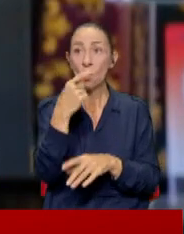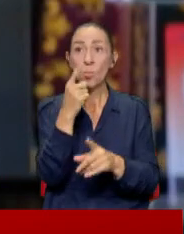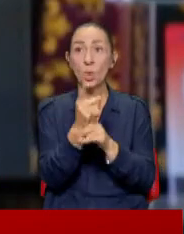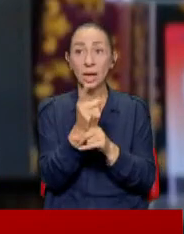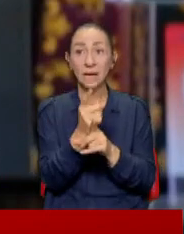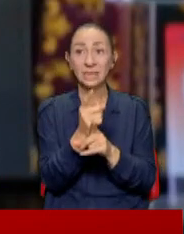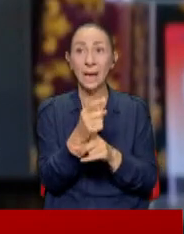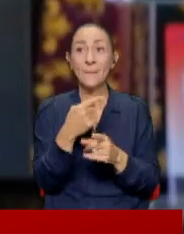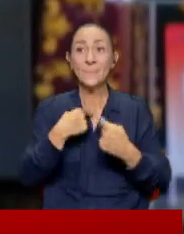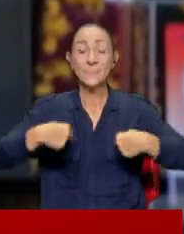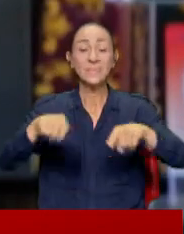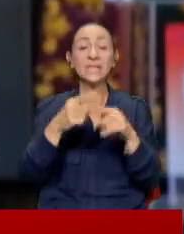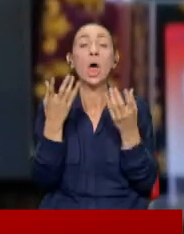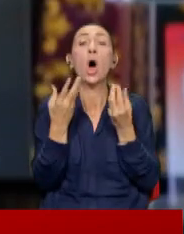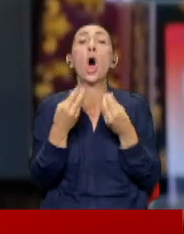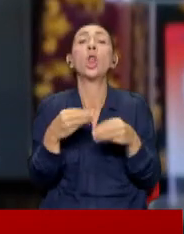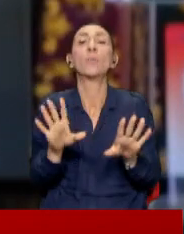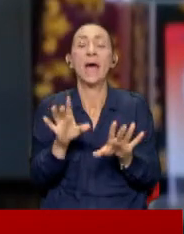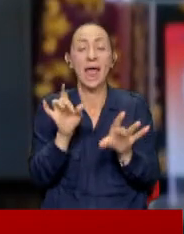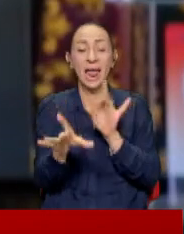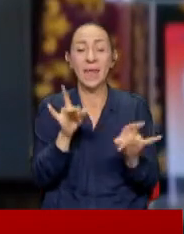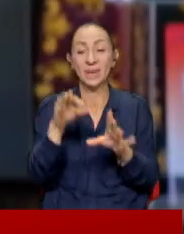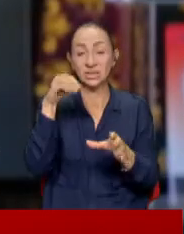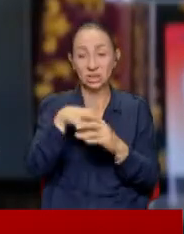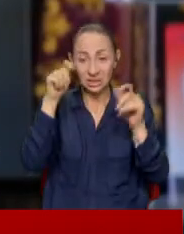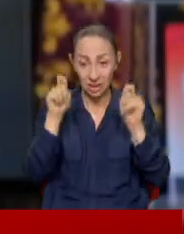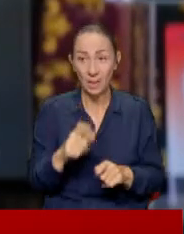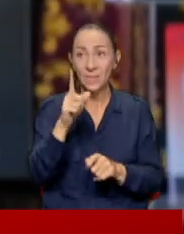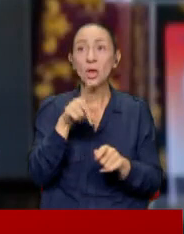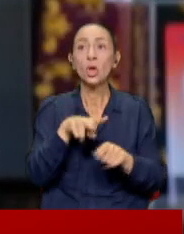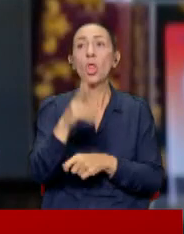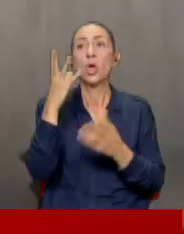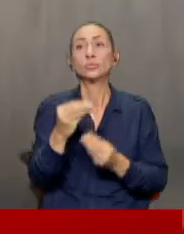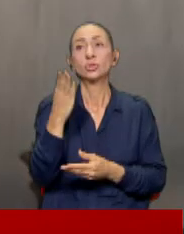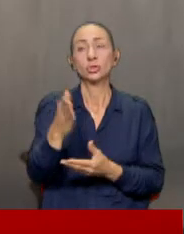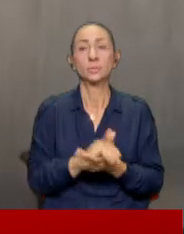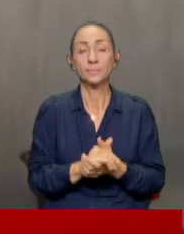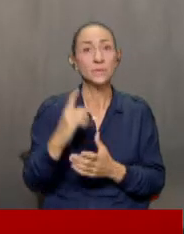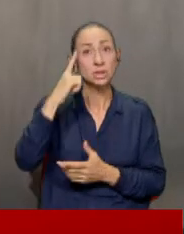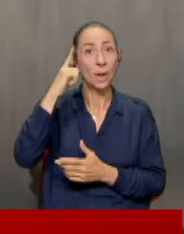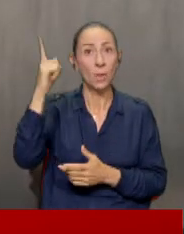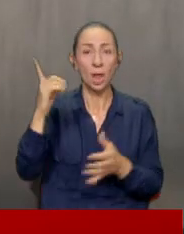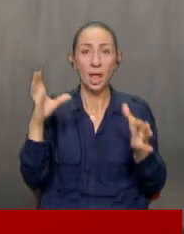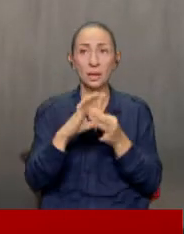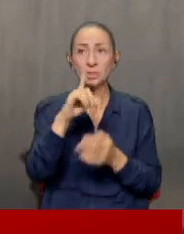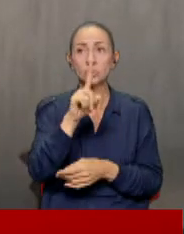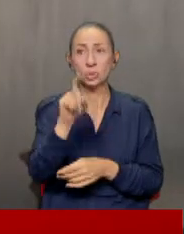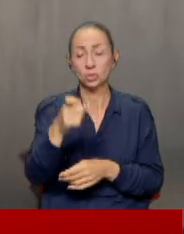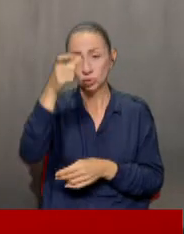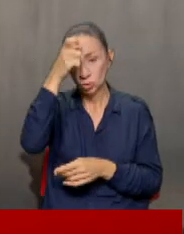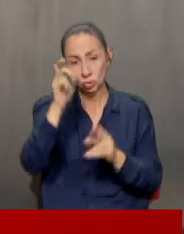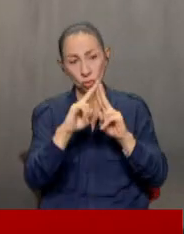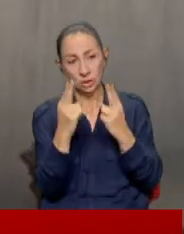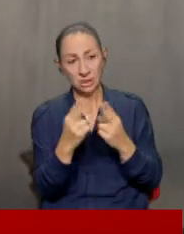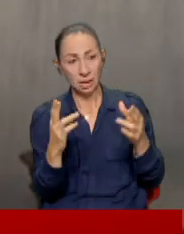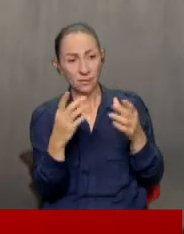mülakat bizden olmayanı elemek için kullanılan bir yöntem olmuştur. Japonya ile ilgili bir sorudan Türk